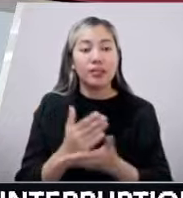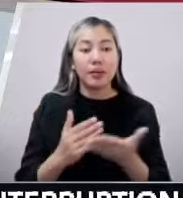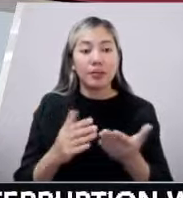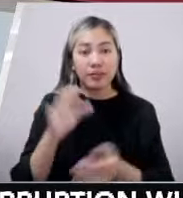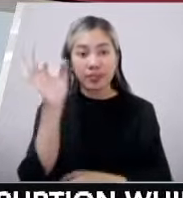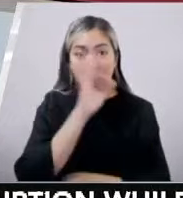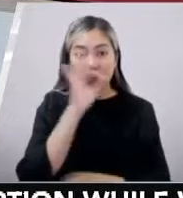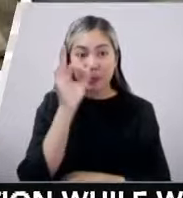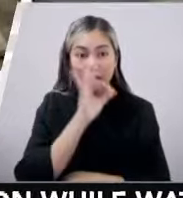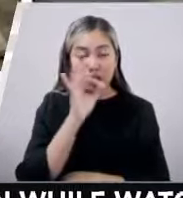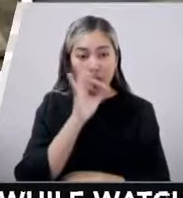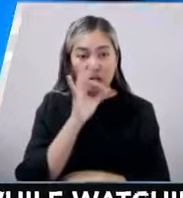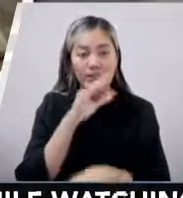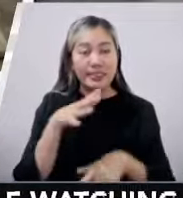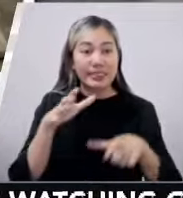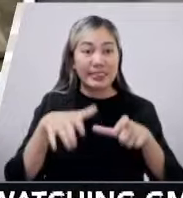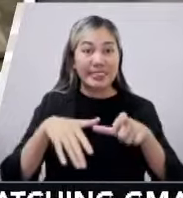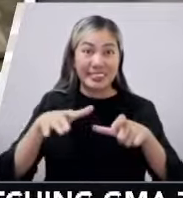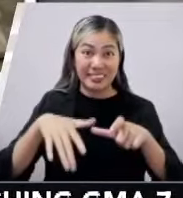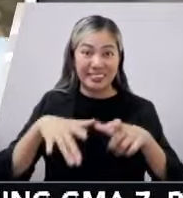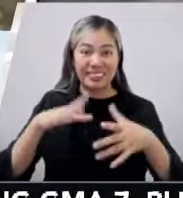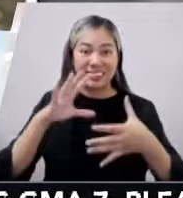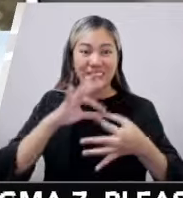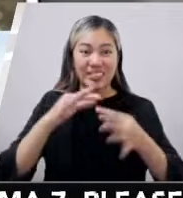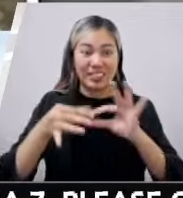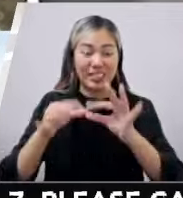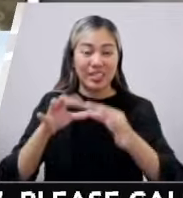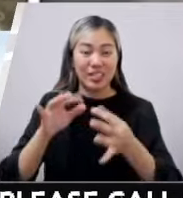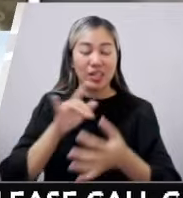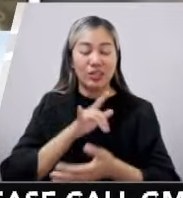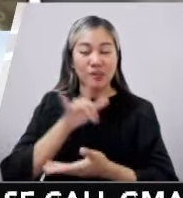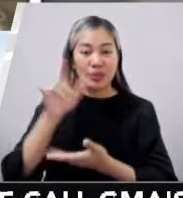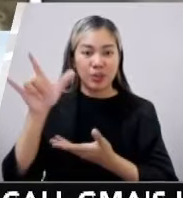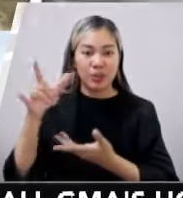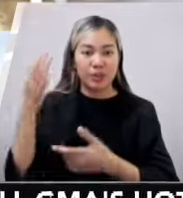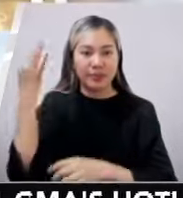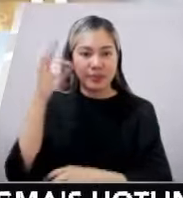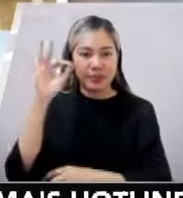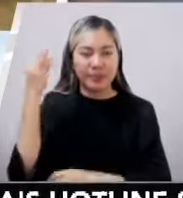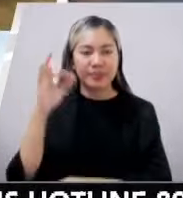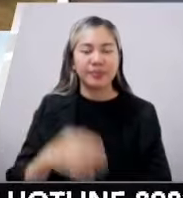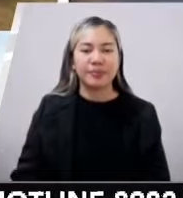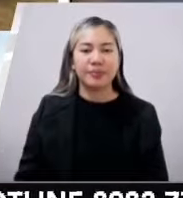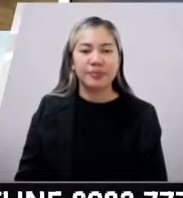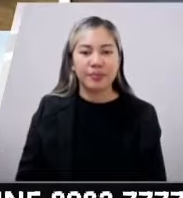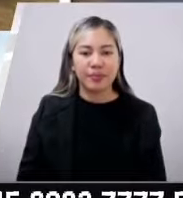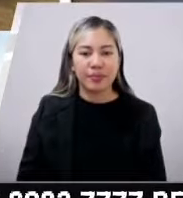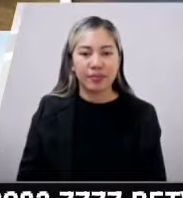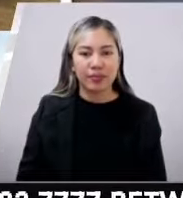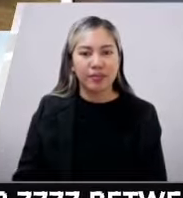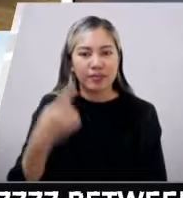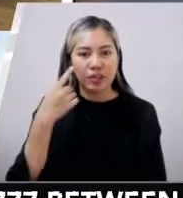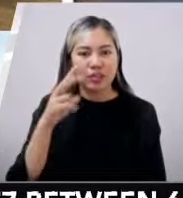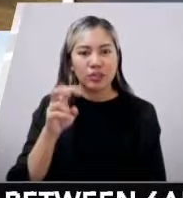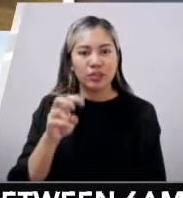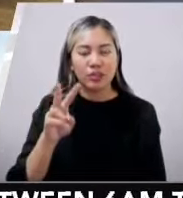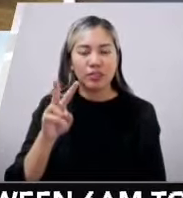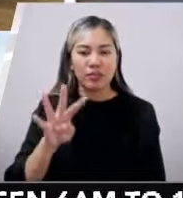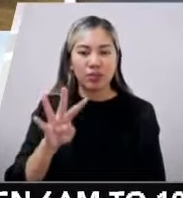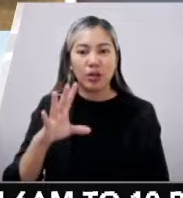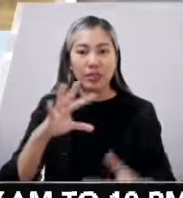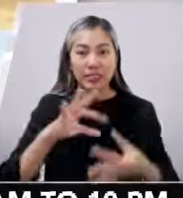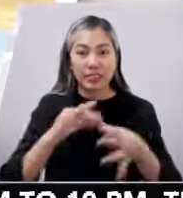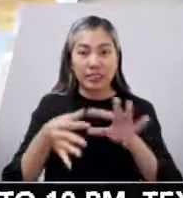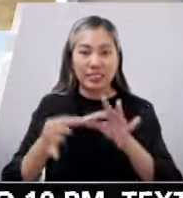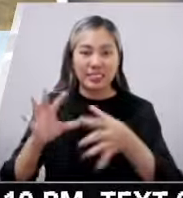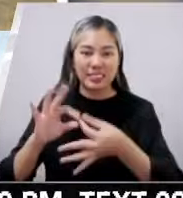Paralympian. Bumiyahe po sila nitong linggo ayon sa Philippine Sports Commission. Para po yan sa 2024 Paralympics sa Paris na magsisimula